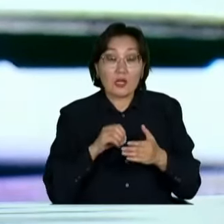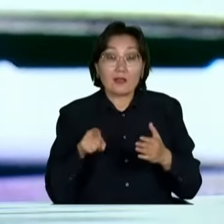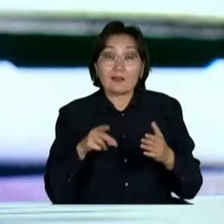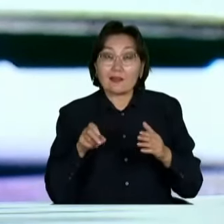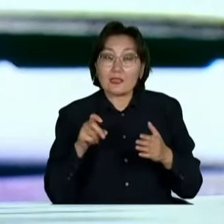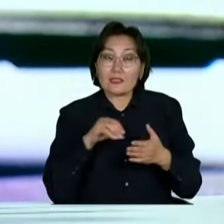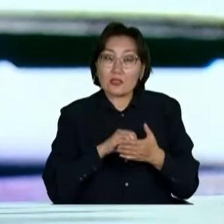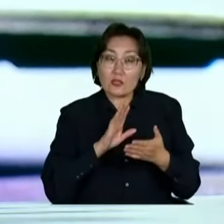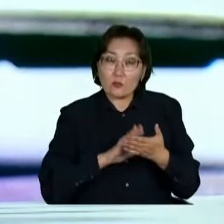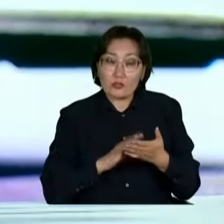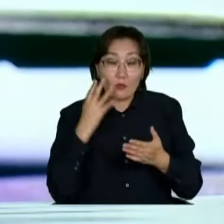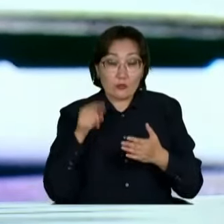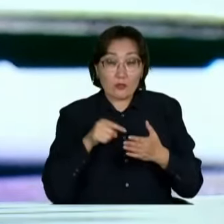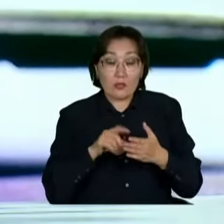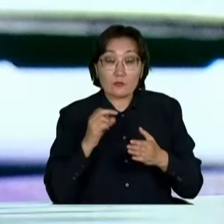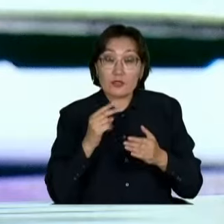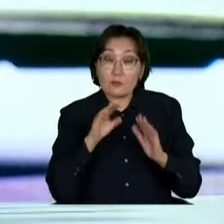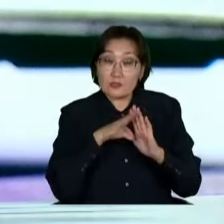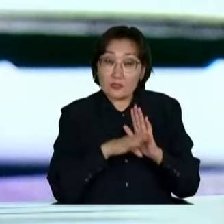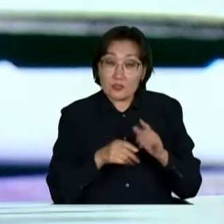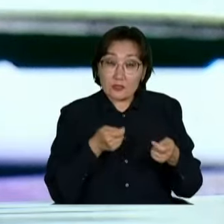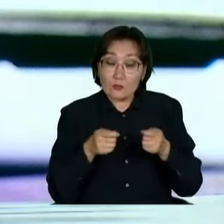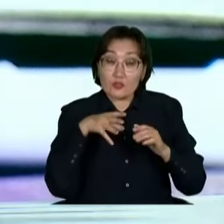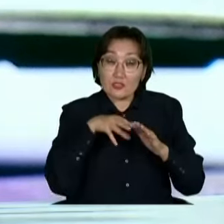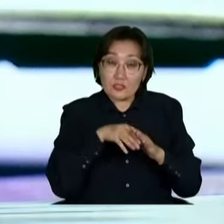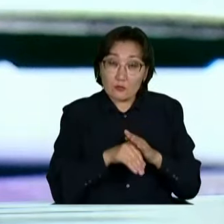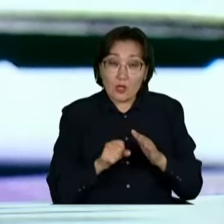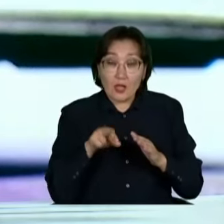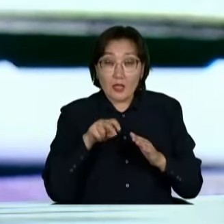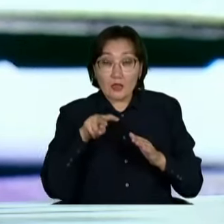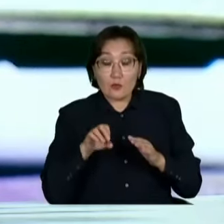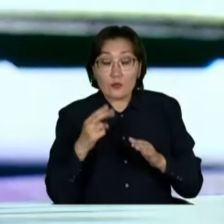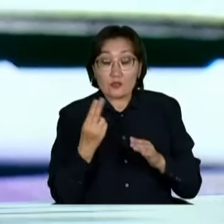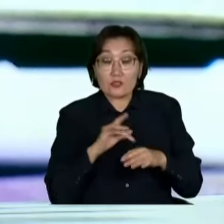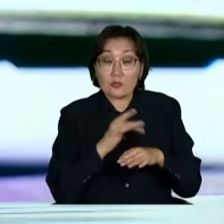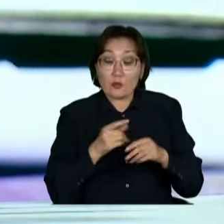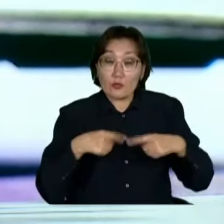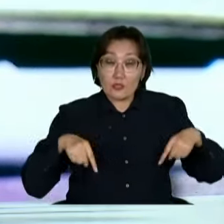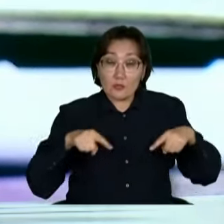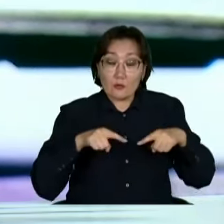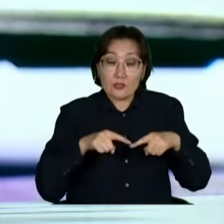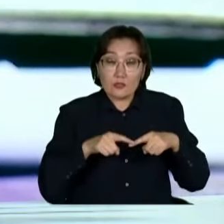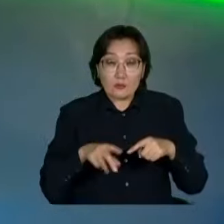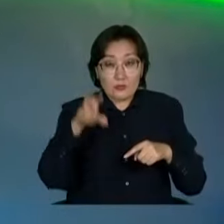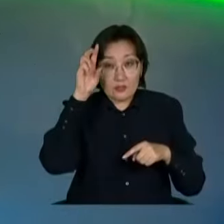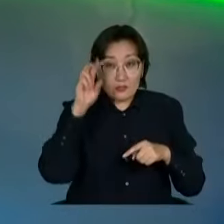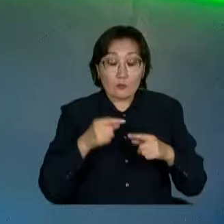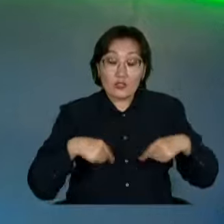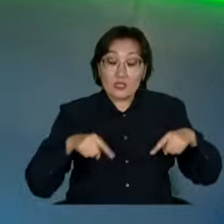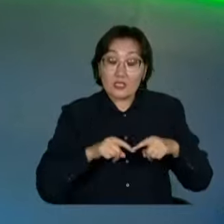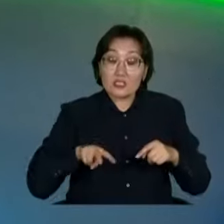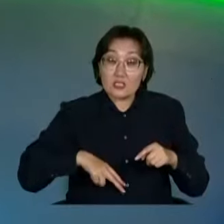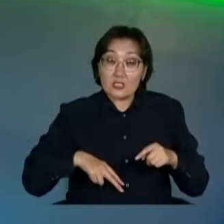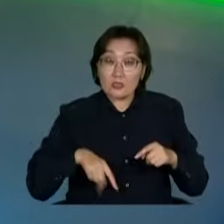қалалық жұмыспен қамту және әлеуметтік бағдарламалар басқармасына қарасты Аяла әлеуметтік қызмет орталығы коммуналдық мемлекеттік мекемесінің